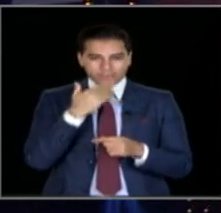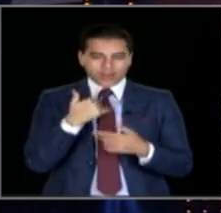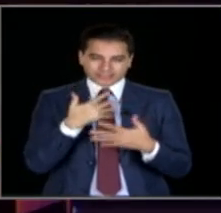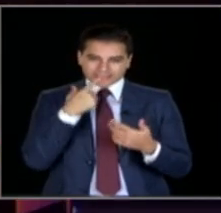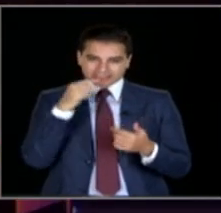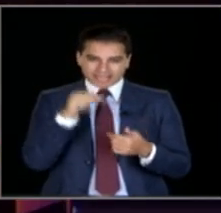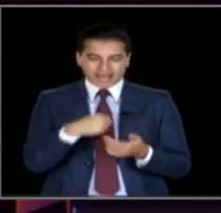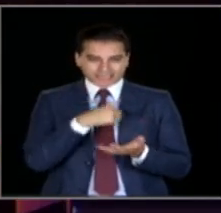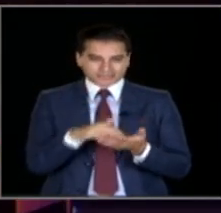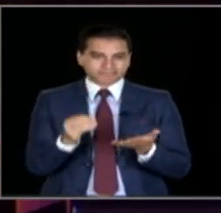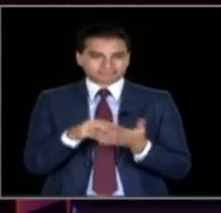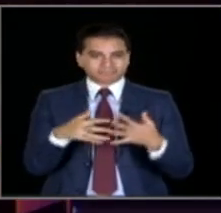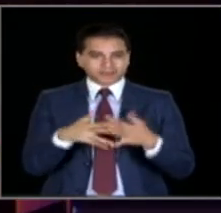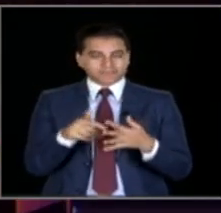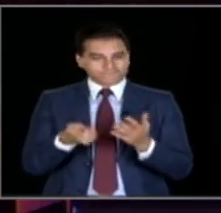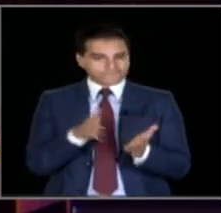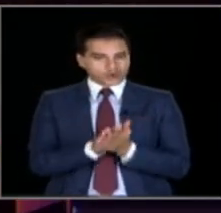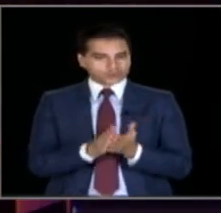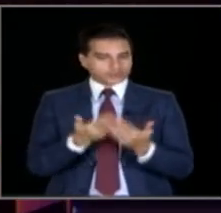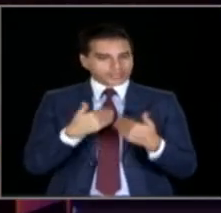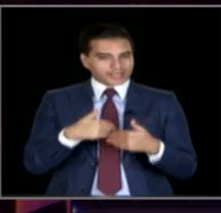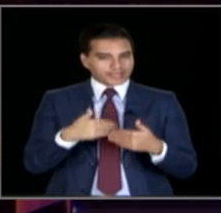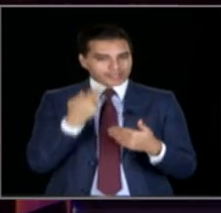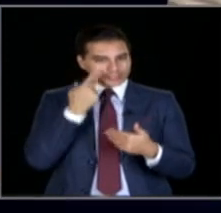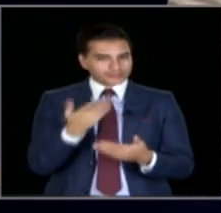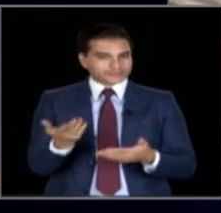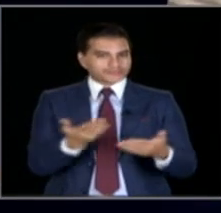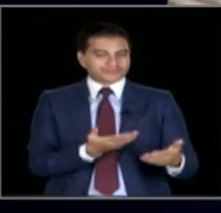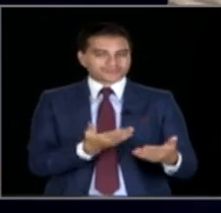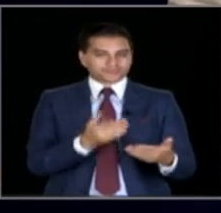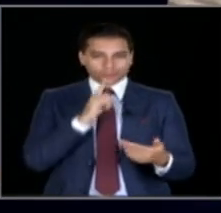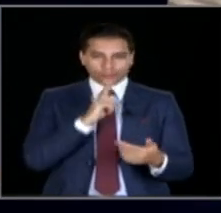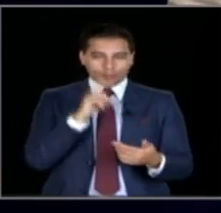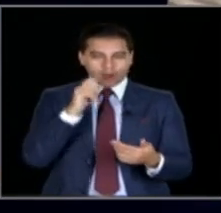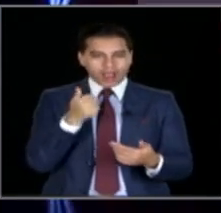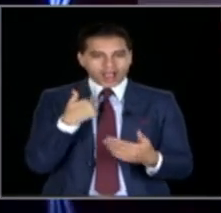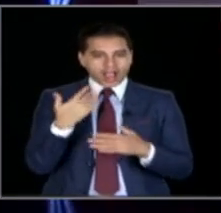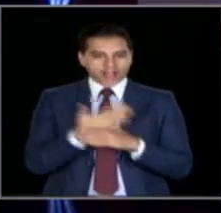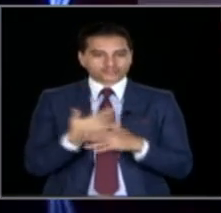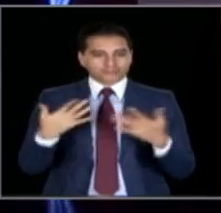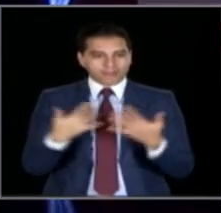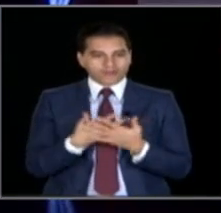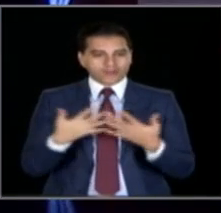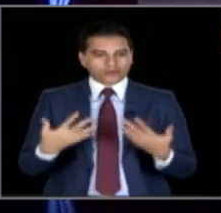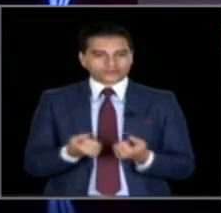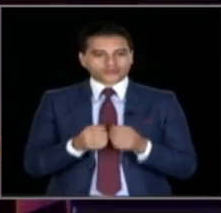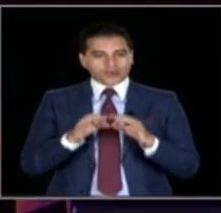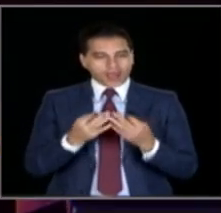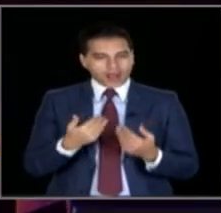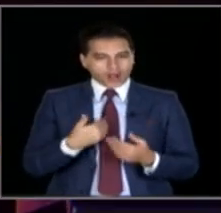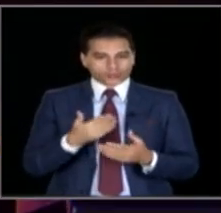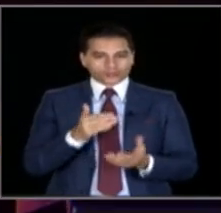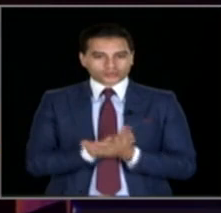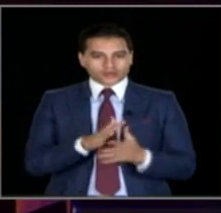دي يعني شاركت. جات لك الفرصة؟ الحمد لله، ولا عشان أنا أفرح وأفرحهم، أفرح أهلي